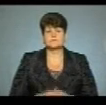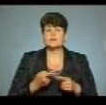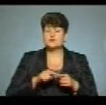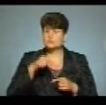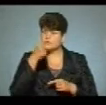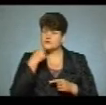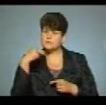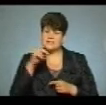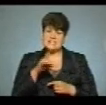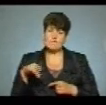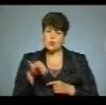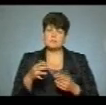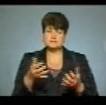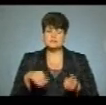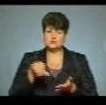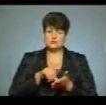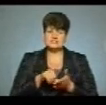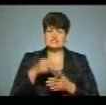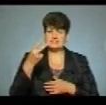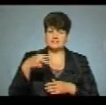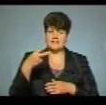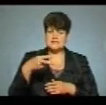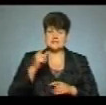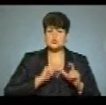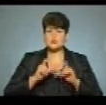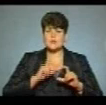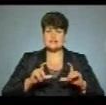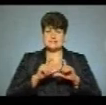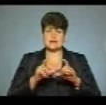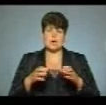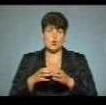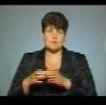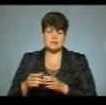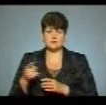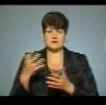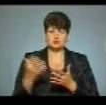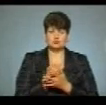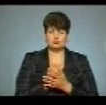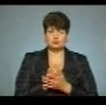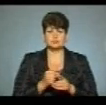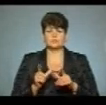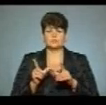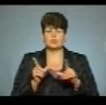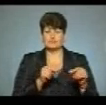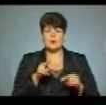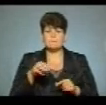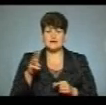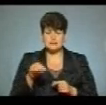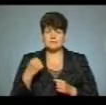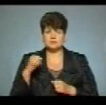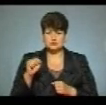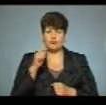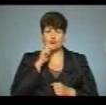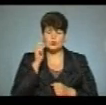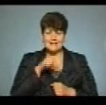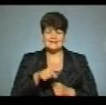Цьогоріч у чемпіонаті Європи взяли участь 20 студентських команд. Тернополяни здобули путівку до Мадрида, ставши чемпіонами України